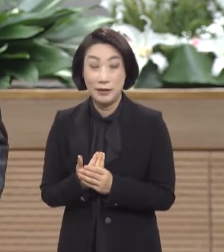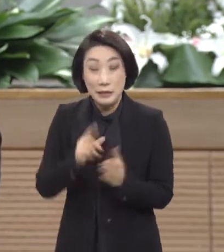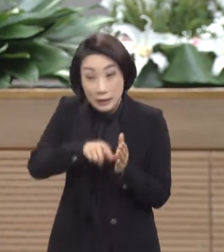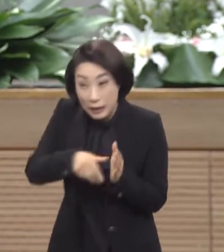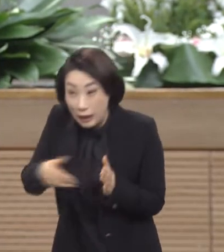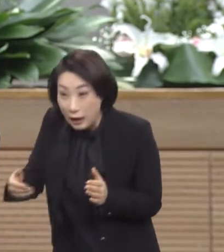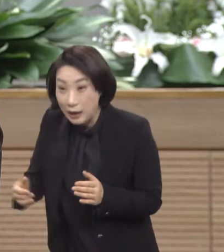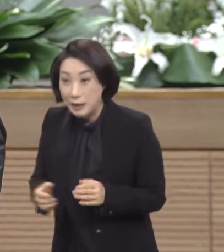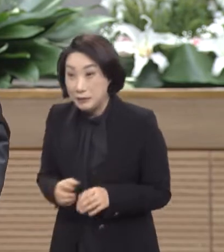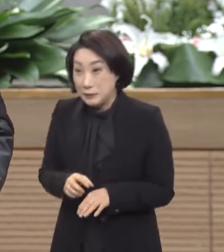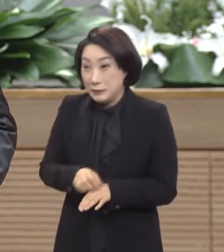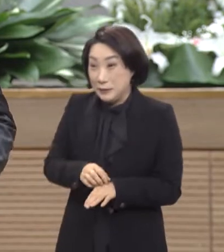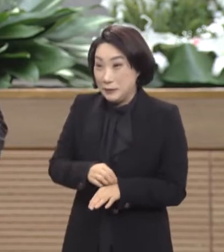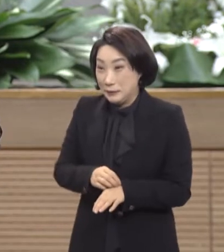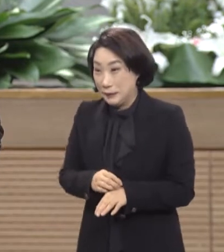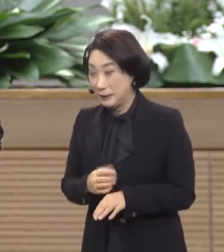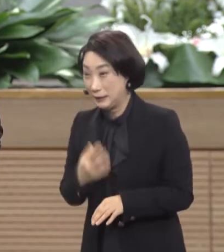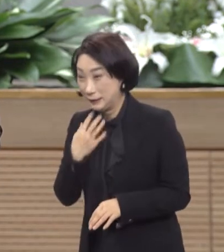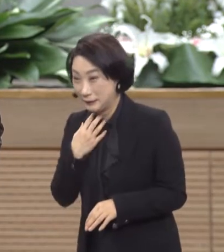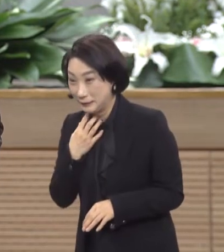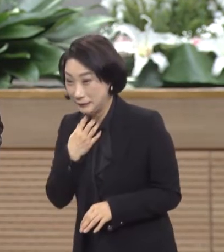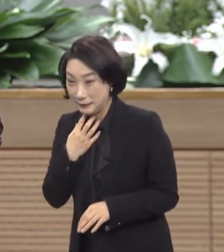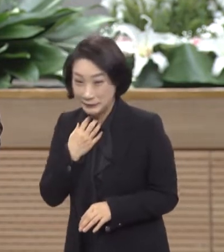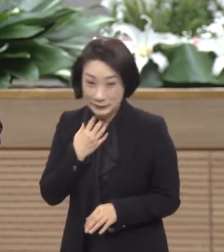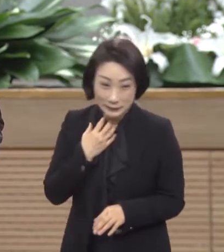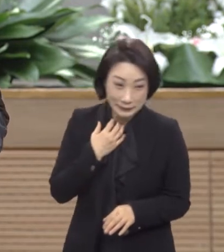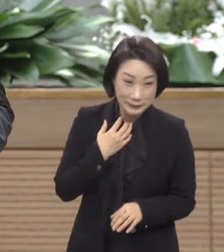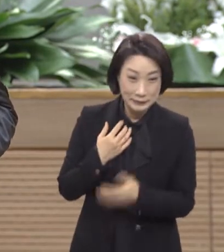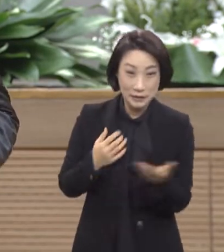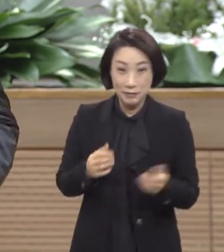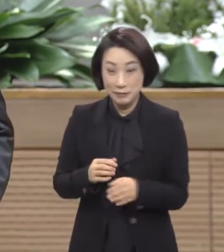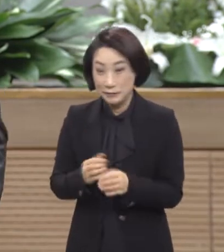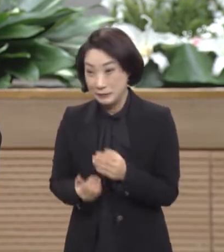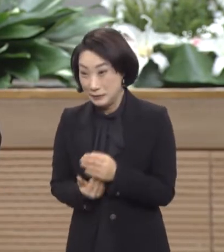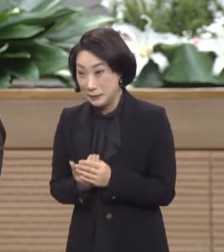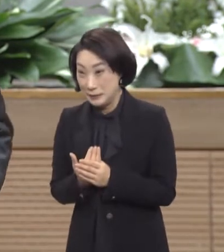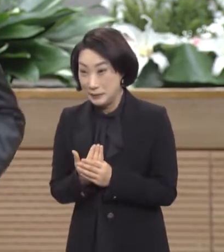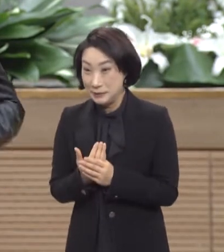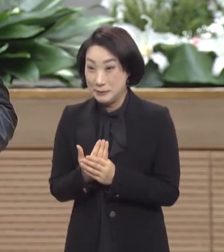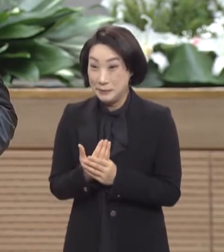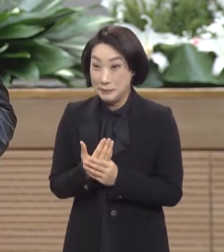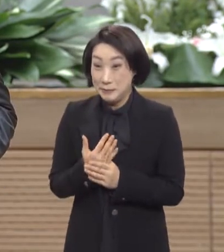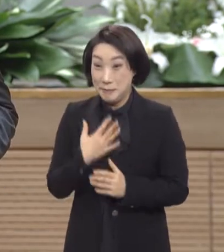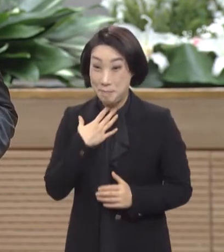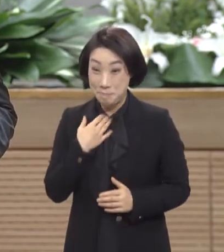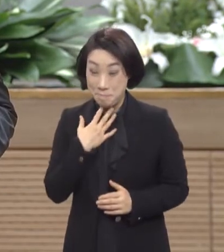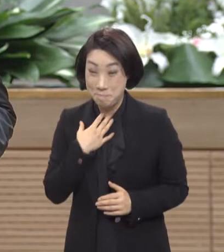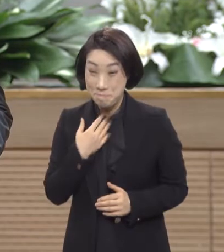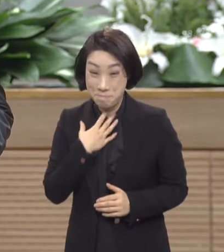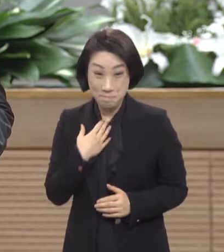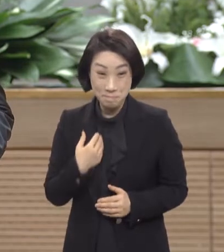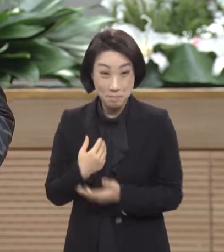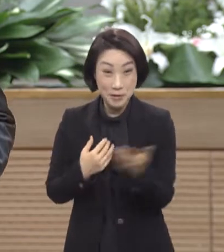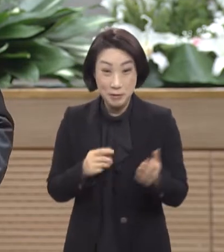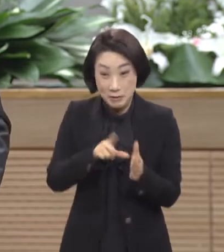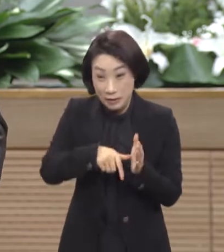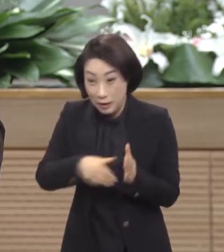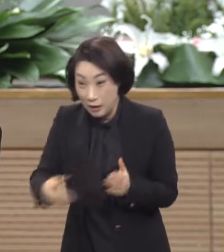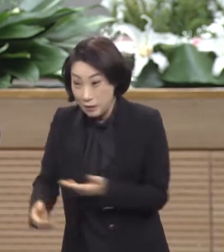있으니까 더 크게 올라와. 조금 더 있으니까 더 강하게 올라와. 조금 더